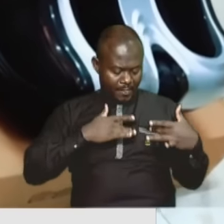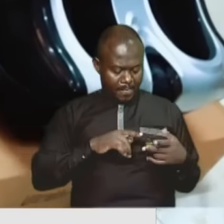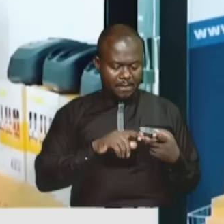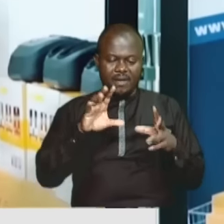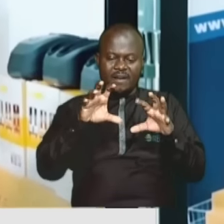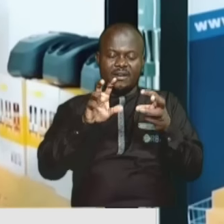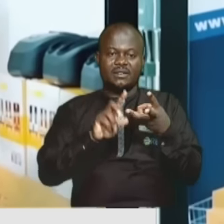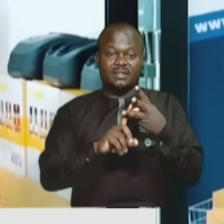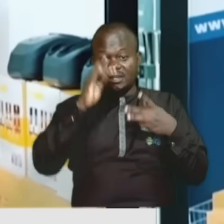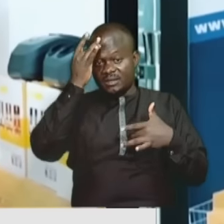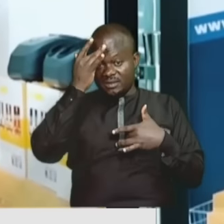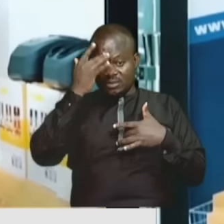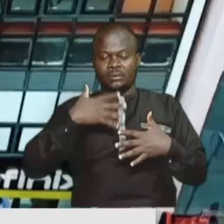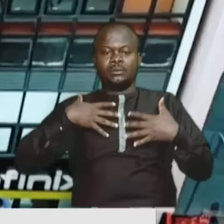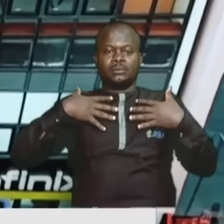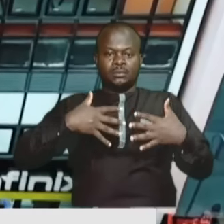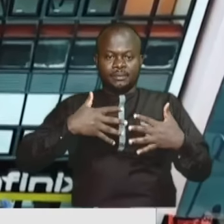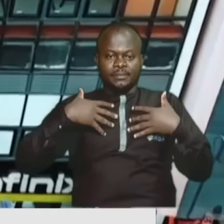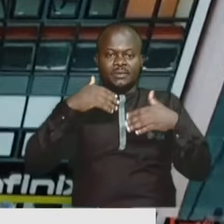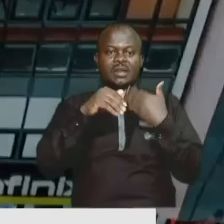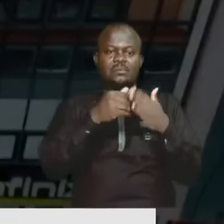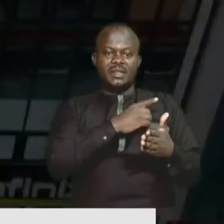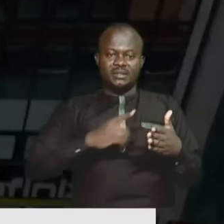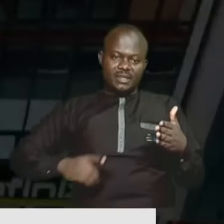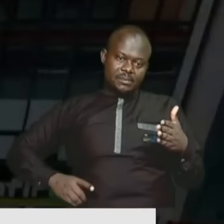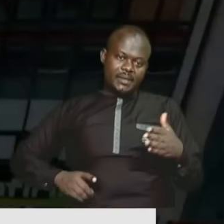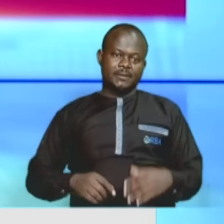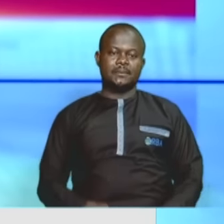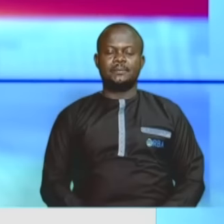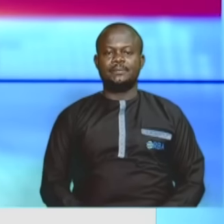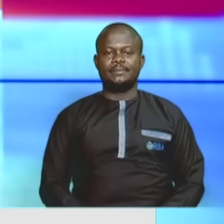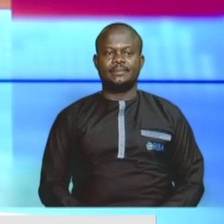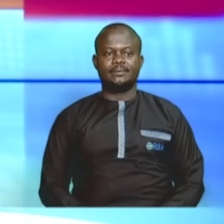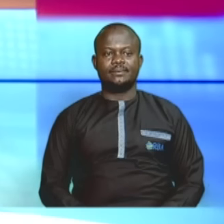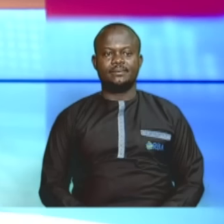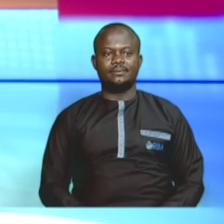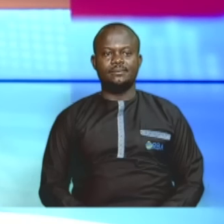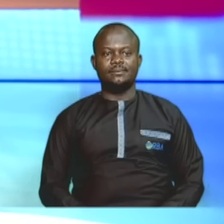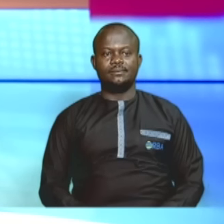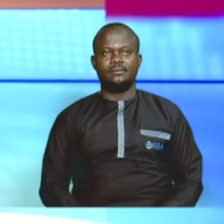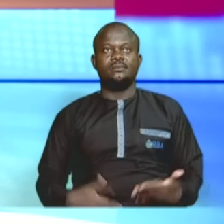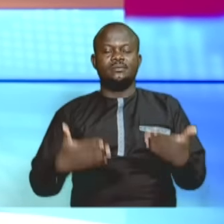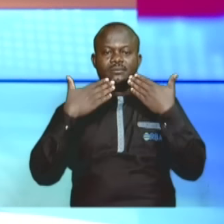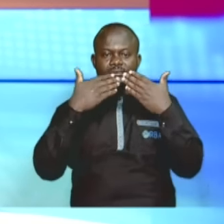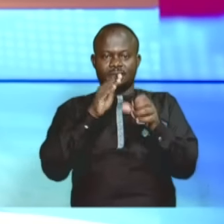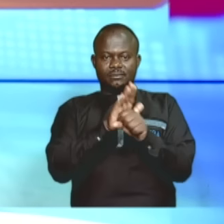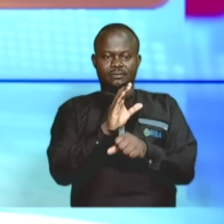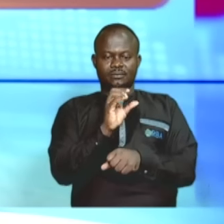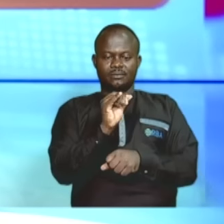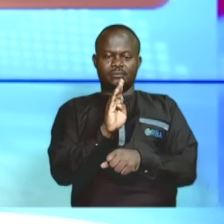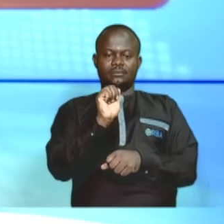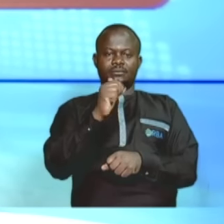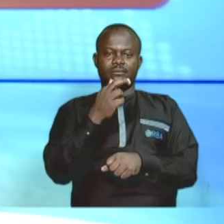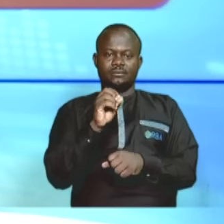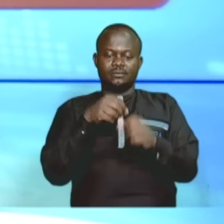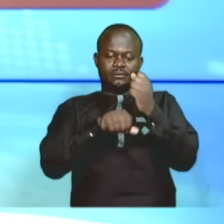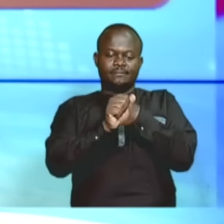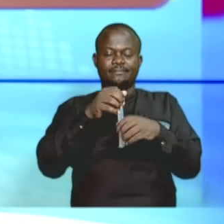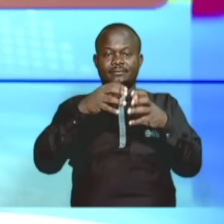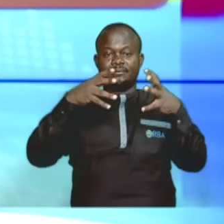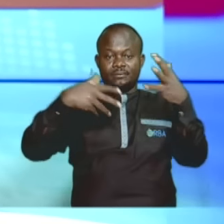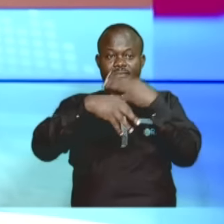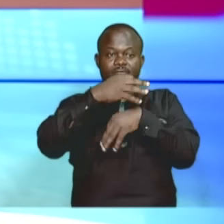kanseri, indwara z'ubuhumekero ndetse na diyabete. Kose cyane cyubahiro, mu gihe ibikorwa byo kwagura